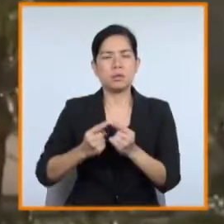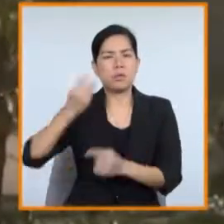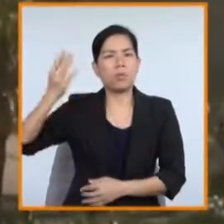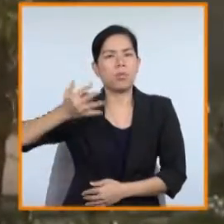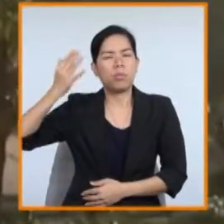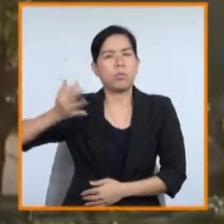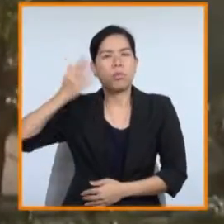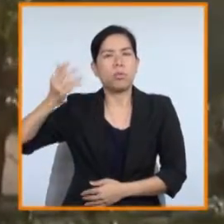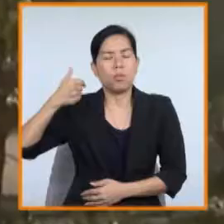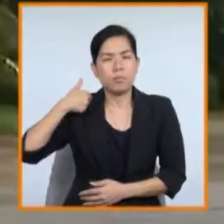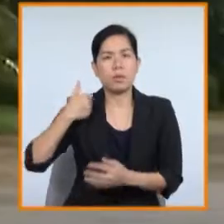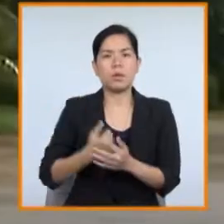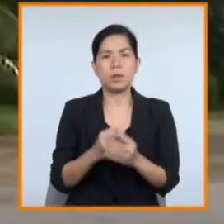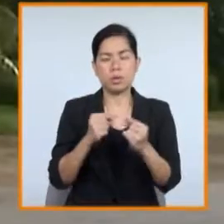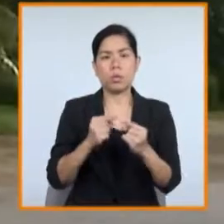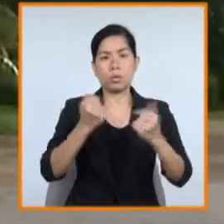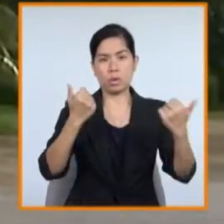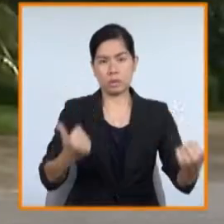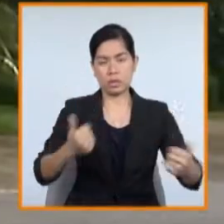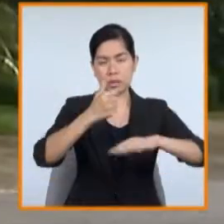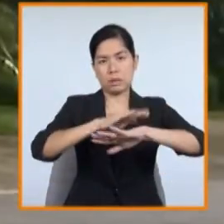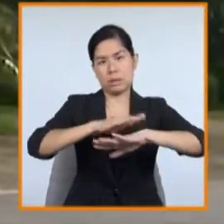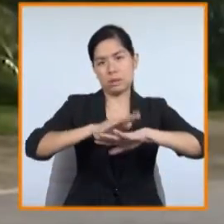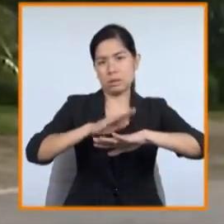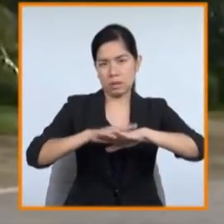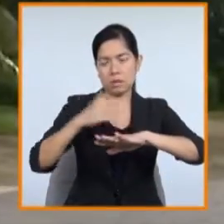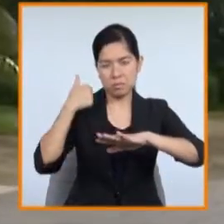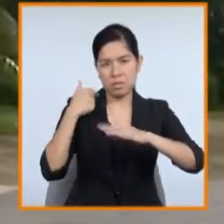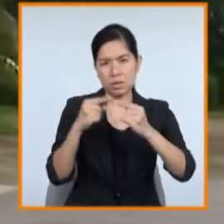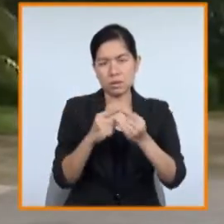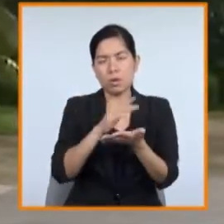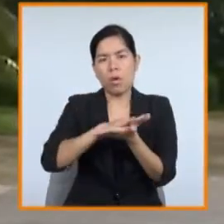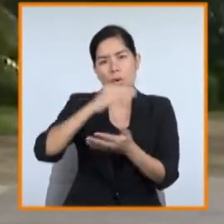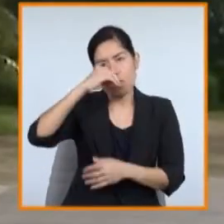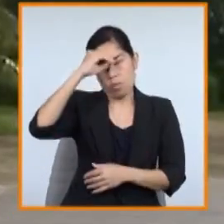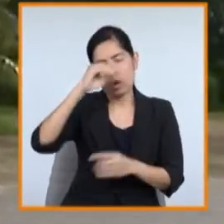ฉุกเฉินใน51เขตทั้งยังประกาศปิดโรงเรียนยาวไปจนถึงวันพรุ่งนี้ด้วยค่ะ